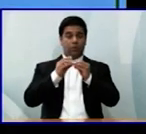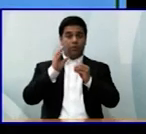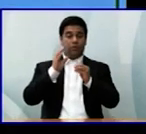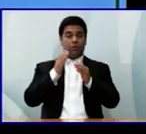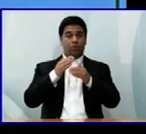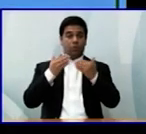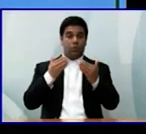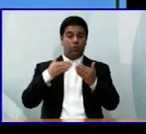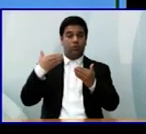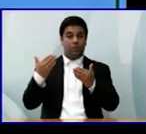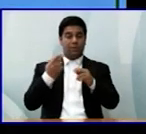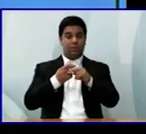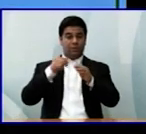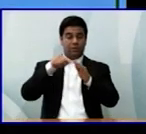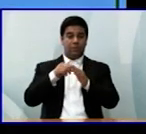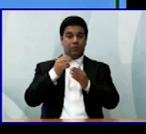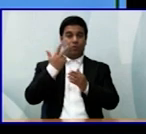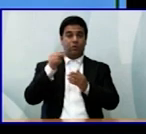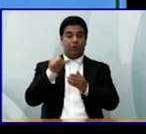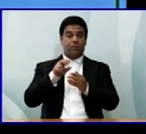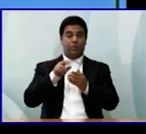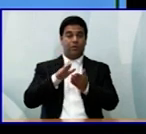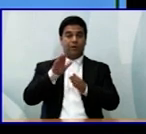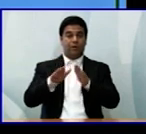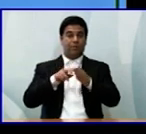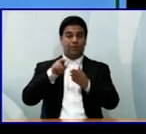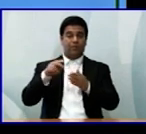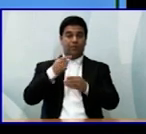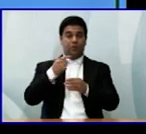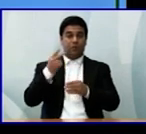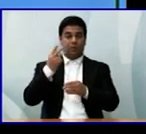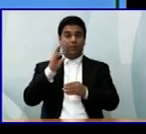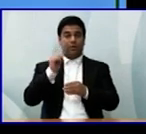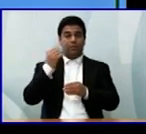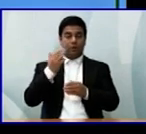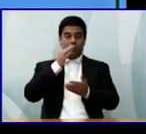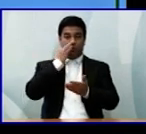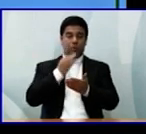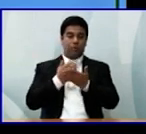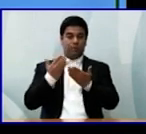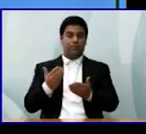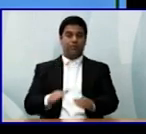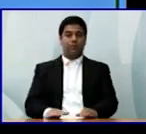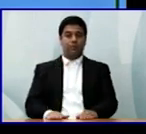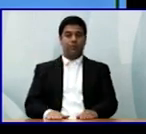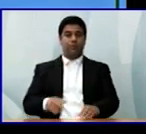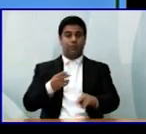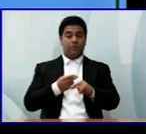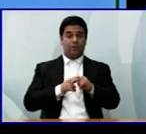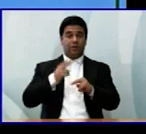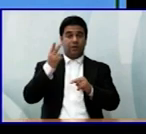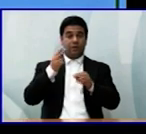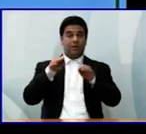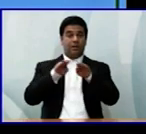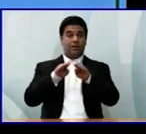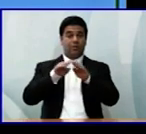chap tomonga 3,5 qadam sakrab, minus 2 va 5 javoblariga ega bo'ldik. Demak, ikkinchi